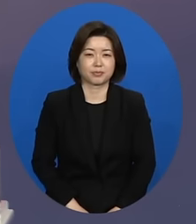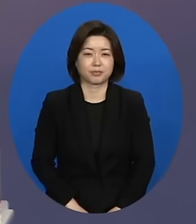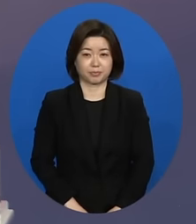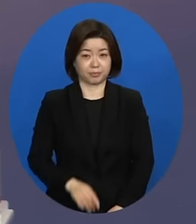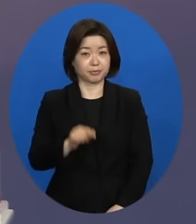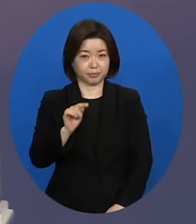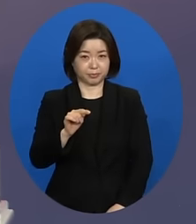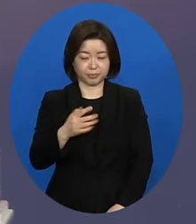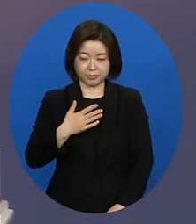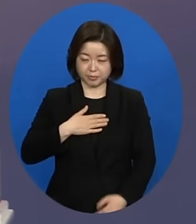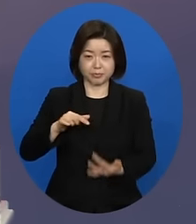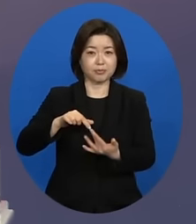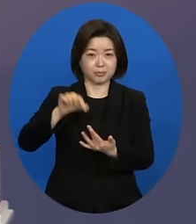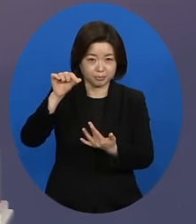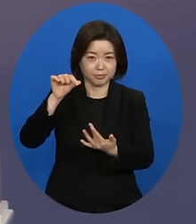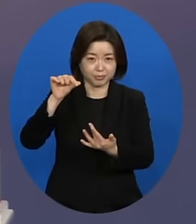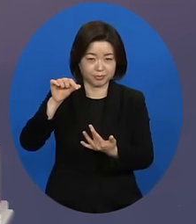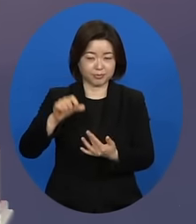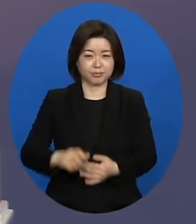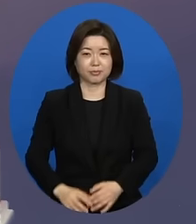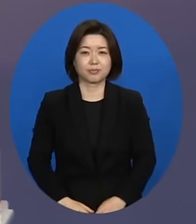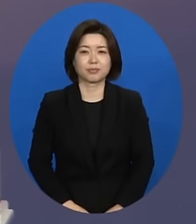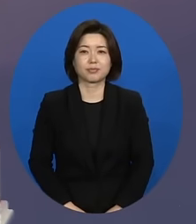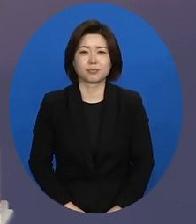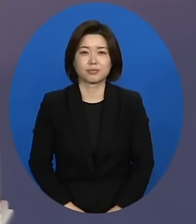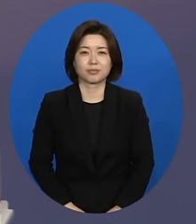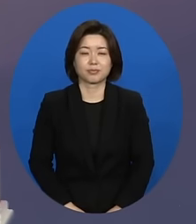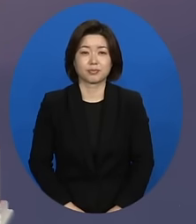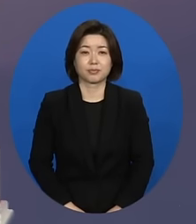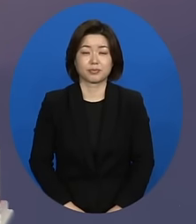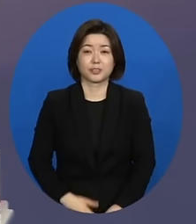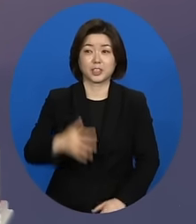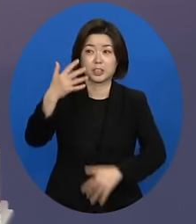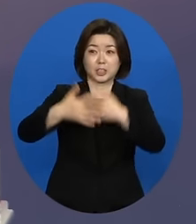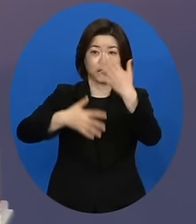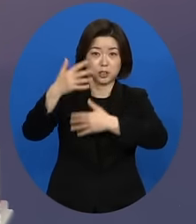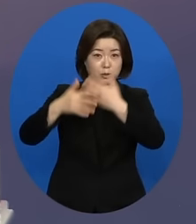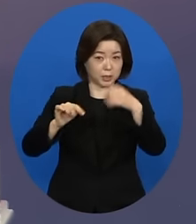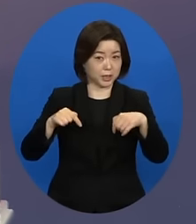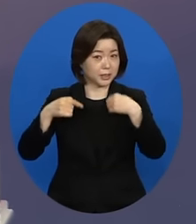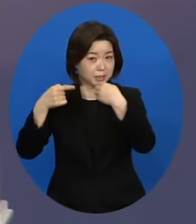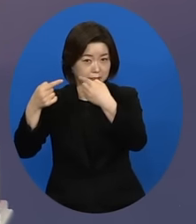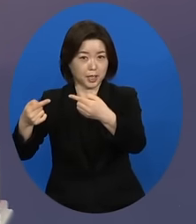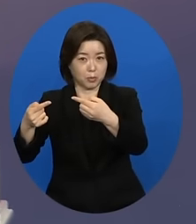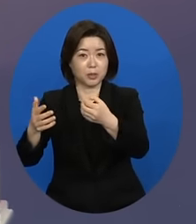거기에 뽑혀서 그 영화에 출연을 하는 바람에